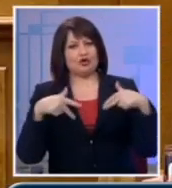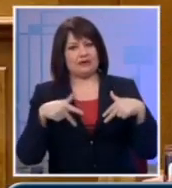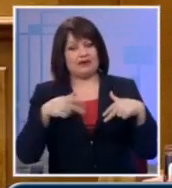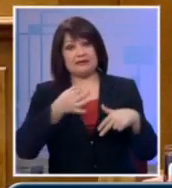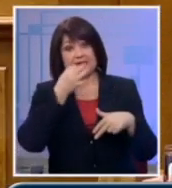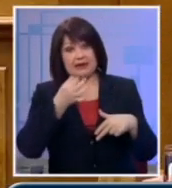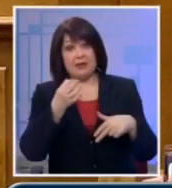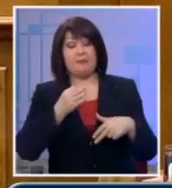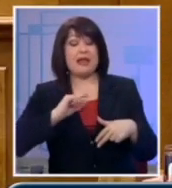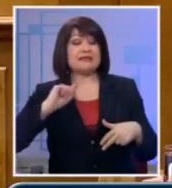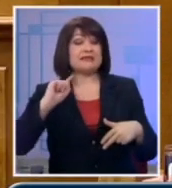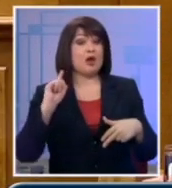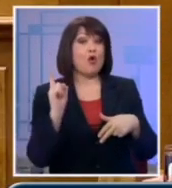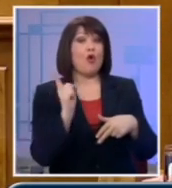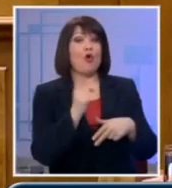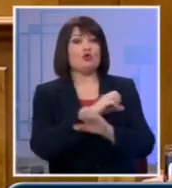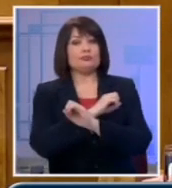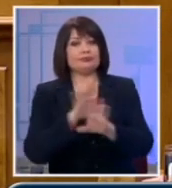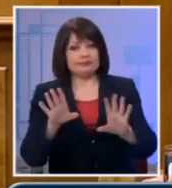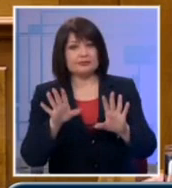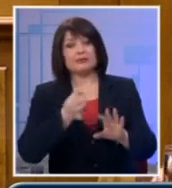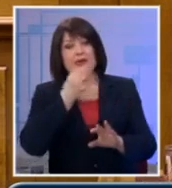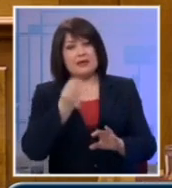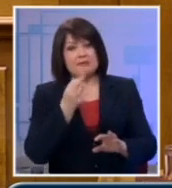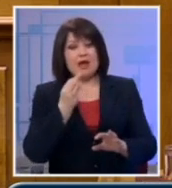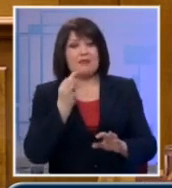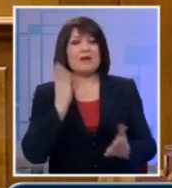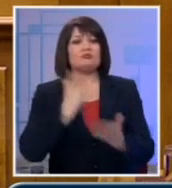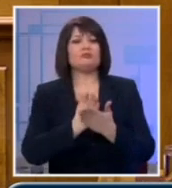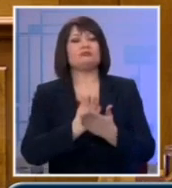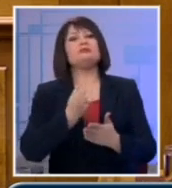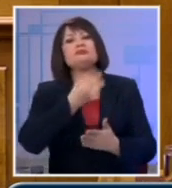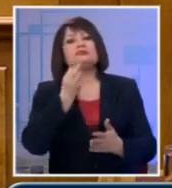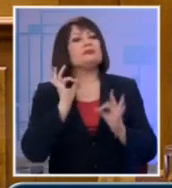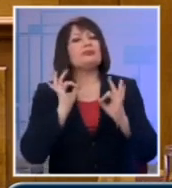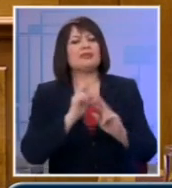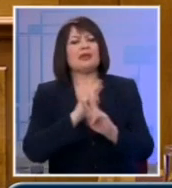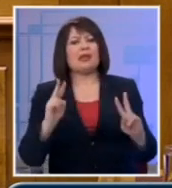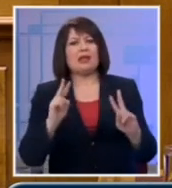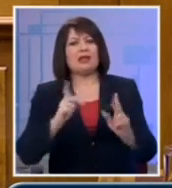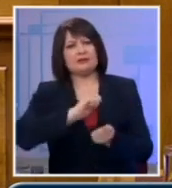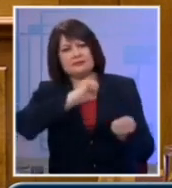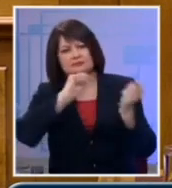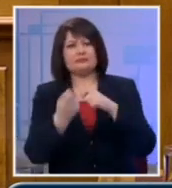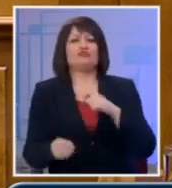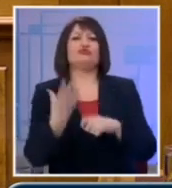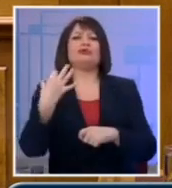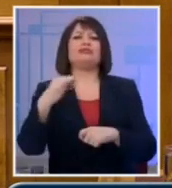δηλώσαμε προς όλες τις κατευθύνσεις και με τον πιο κατηγορηματικό τρόπο ότι αλλάζουμε σελίδα στον